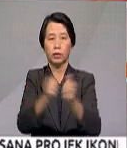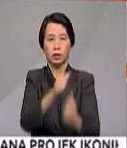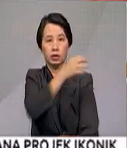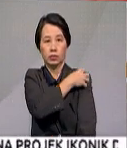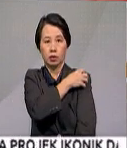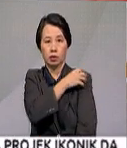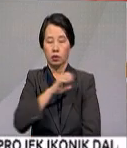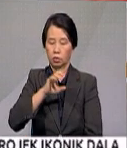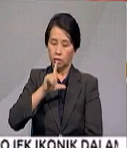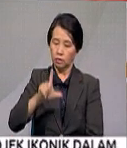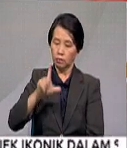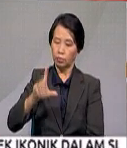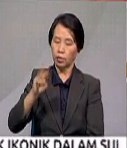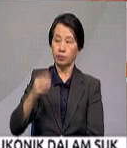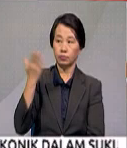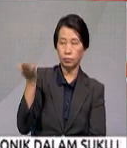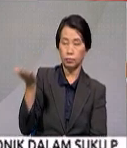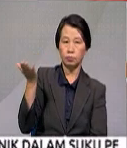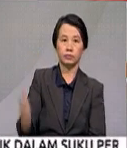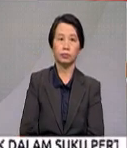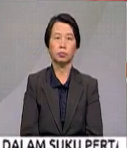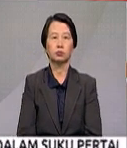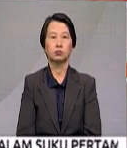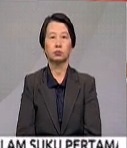pegawainya Kamarudin Mokhtar. Silakan.